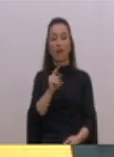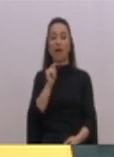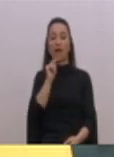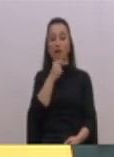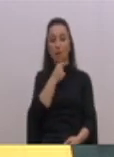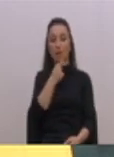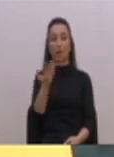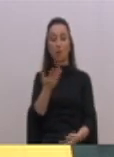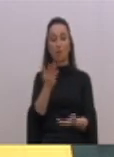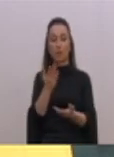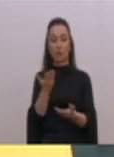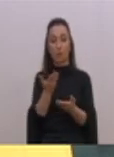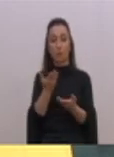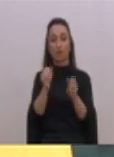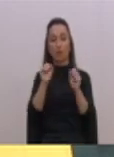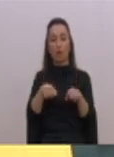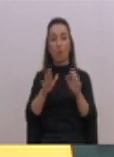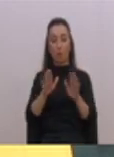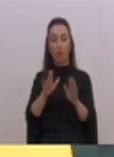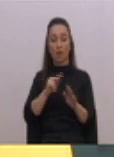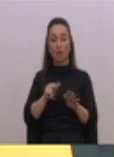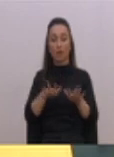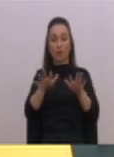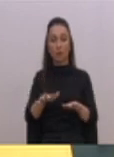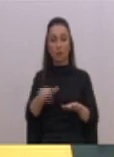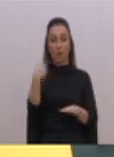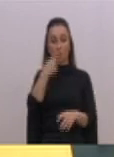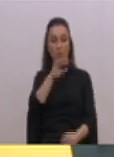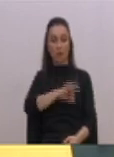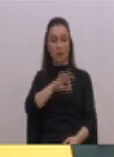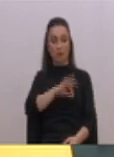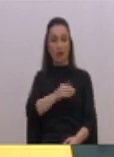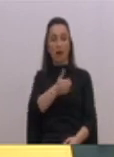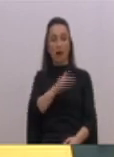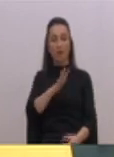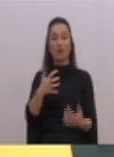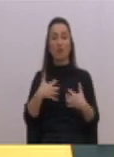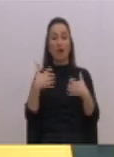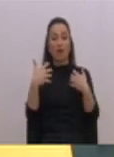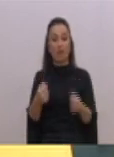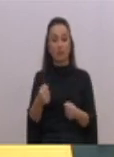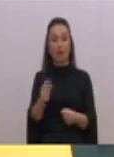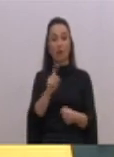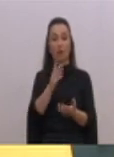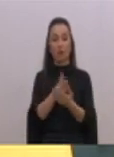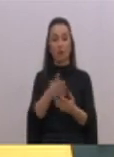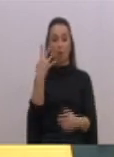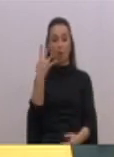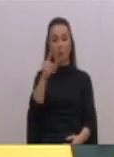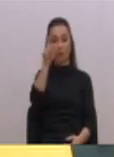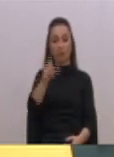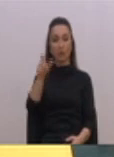ეკონომიკა, რომელსაც შეუძლია მხოლოდ თანამდებობის პირებმა ისარგებლონ. არ უნდა ჯანდაცვა, რომელიც 4